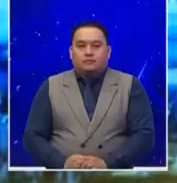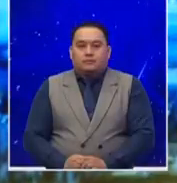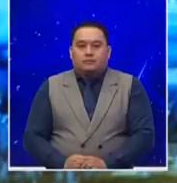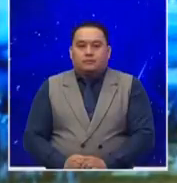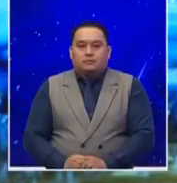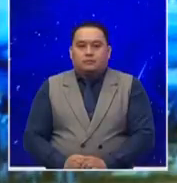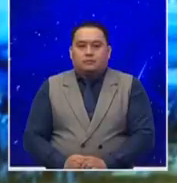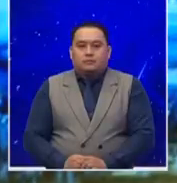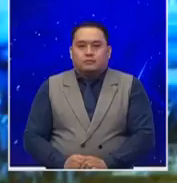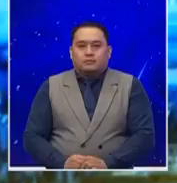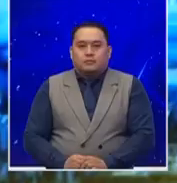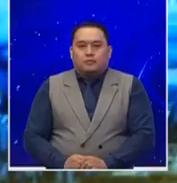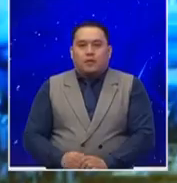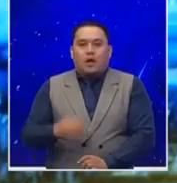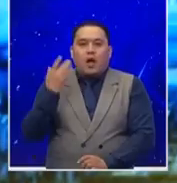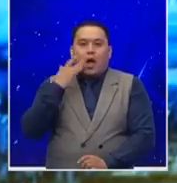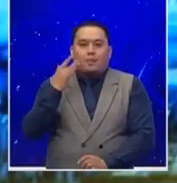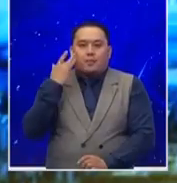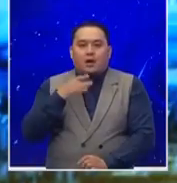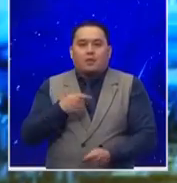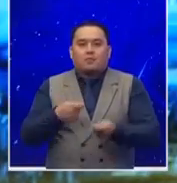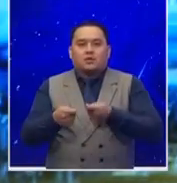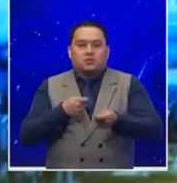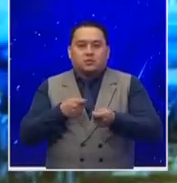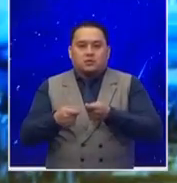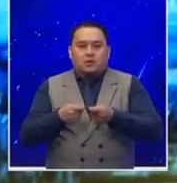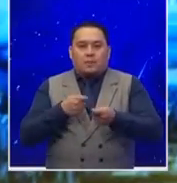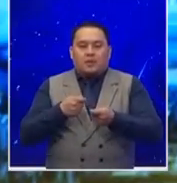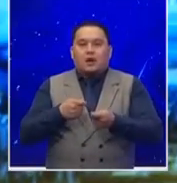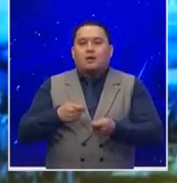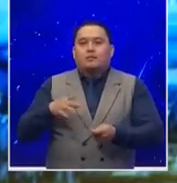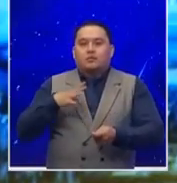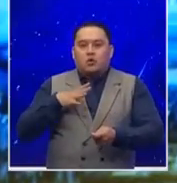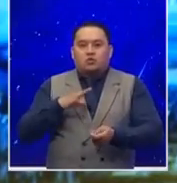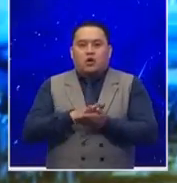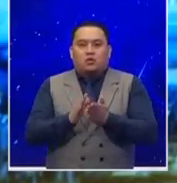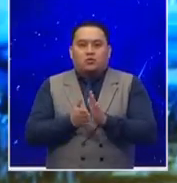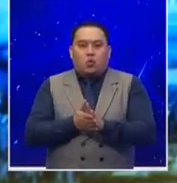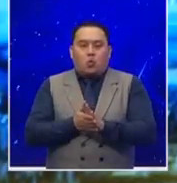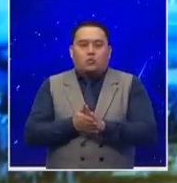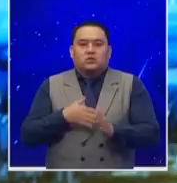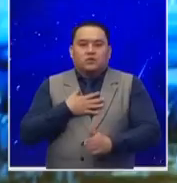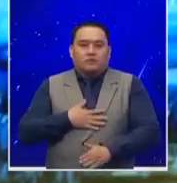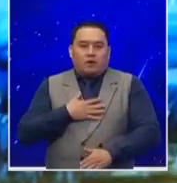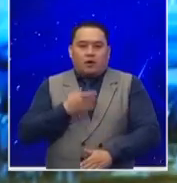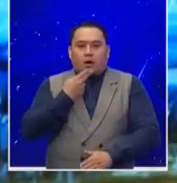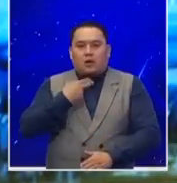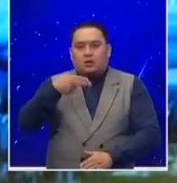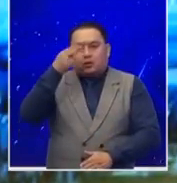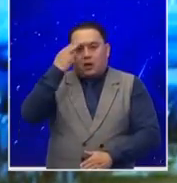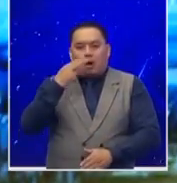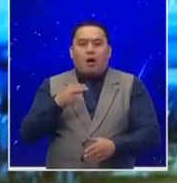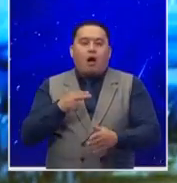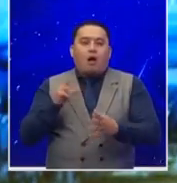Боинг компаниясының қалтасы қағылды. Америка президенті Дональд Трамптың да жағдайы мүшкіл көрінеді. Ал Италияда